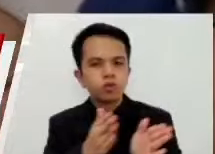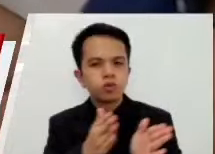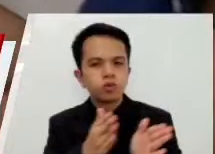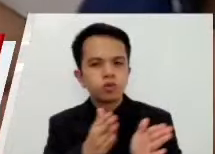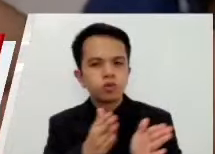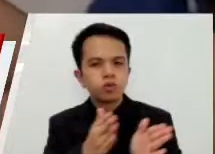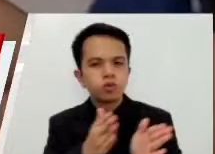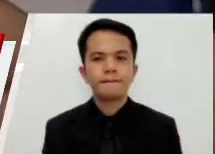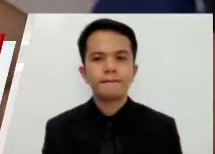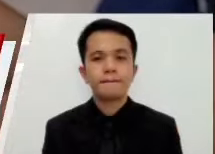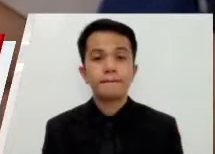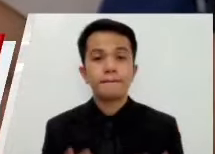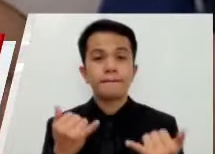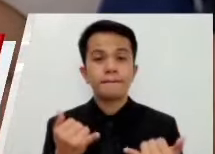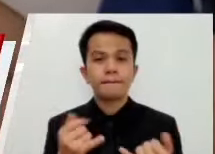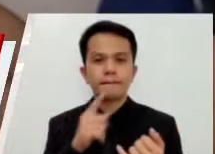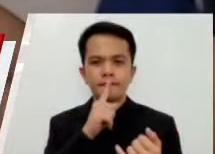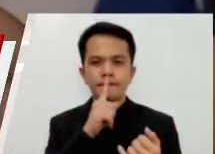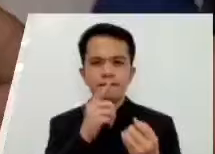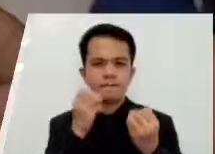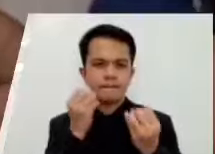masyadong marami yung sumusundo.